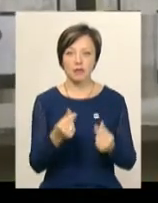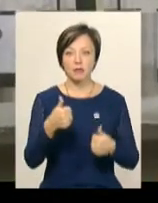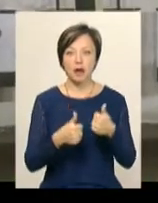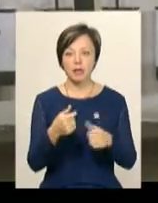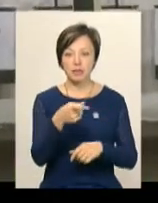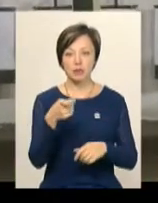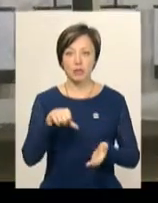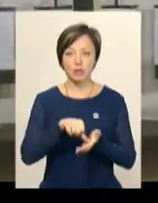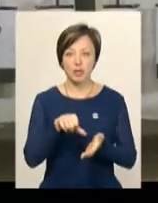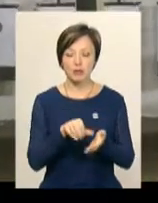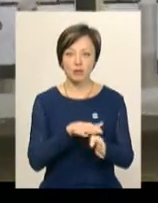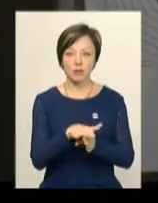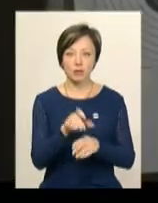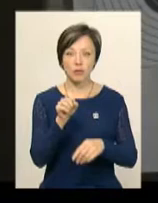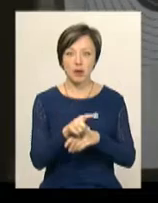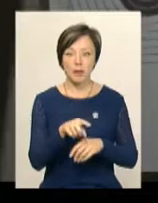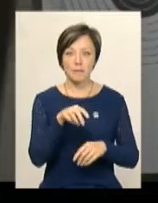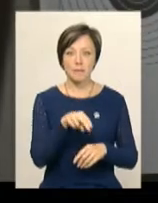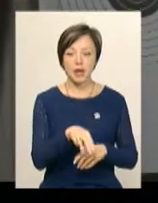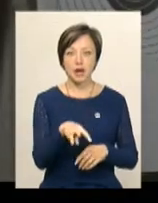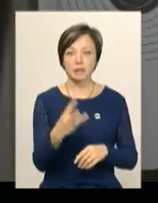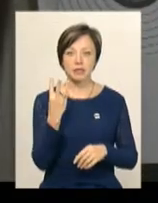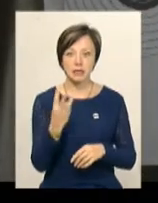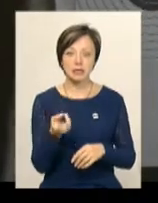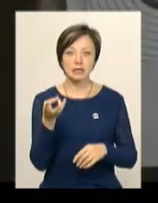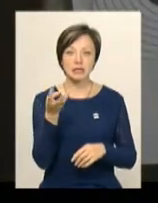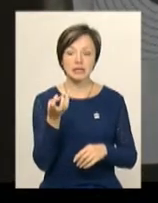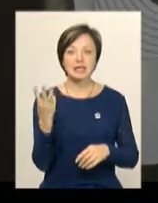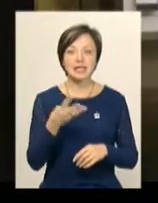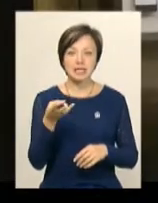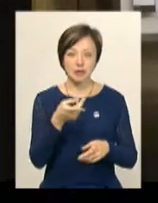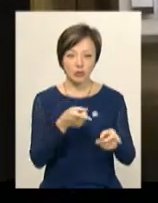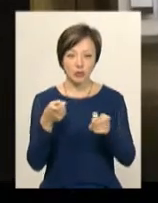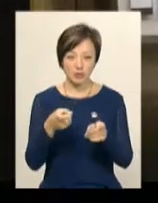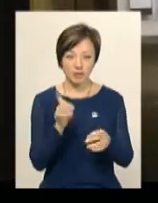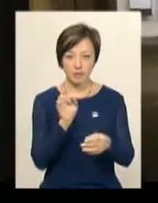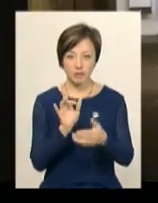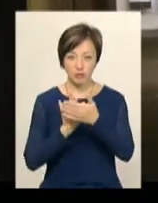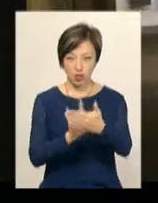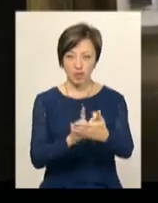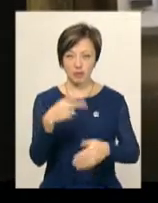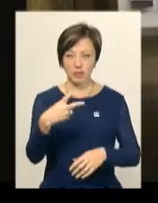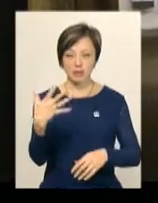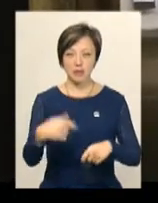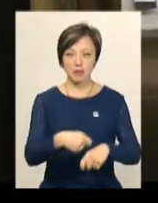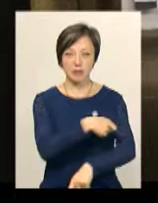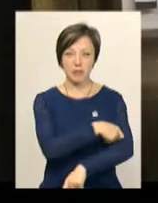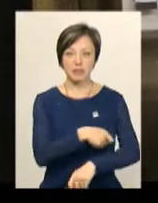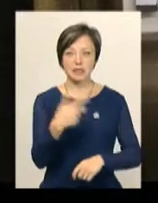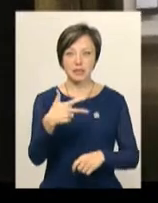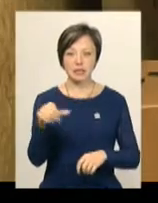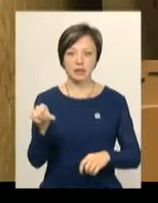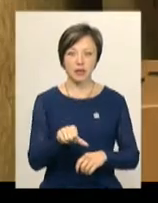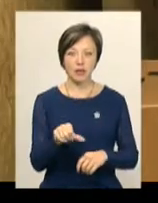зі стрільби учасники виконують вправу ПМ-3. Це 30 пострілів з пістолета Макарова в нерухому мішень з відстані 25 метрів за 30